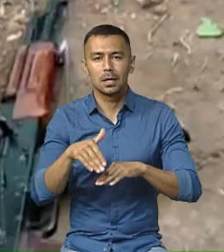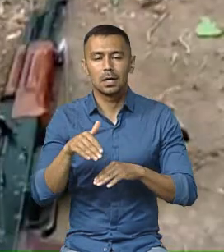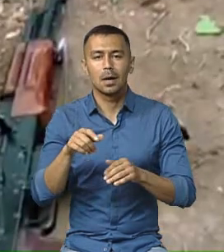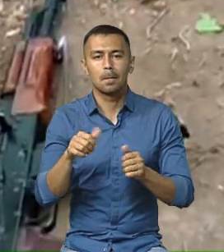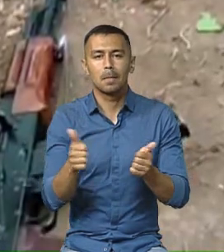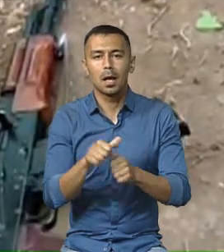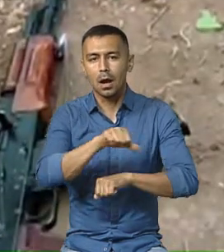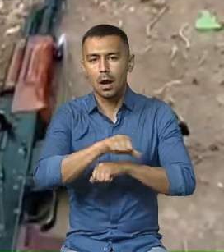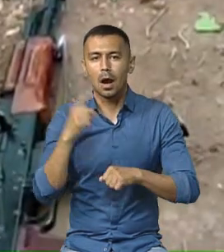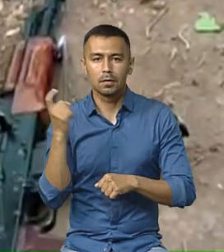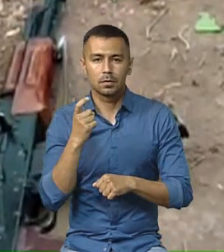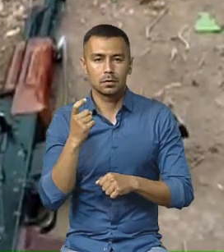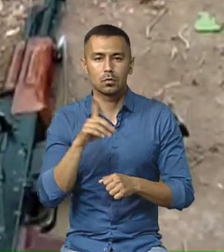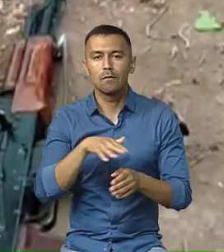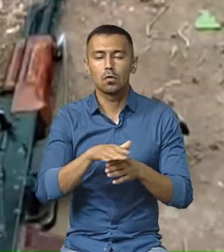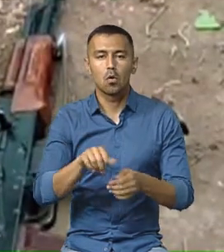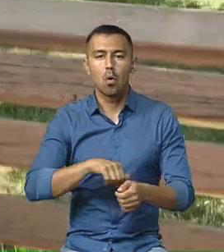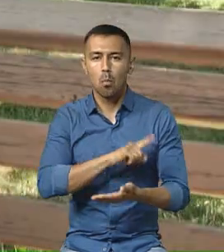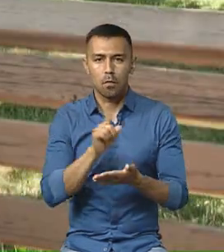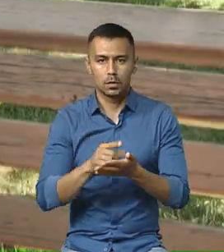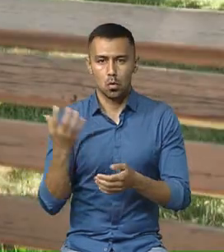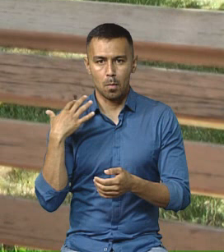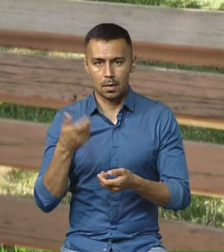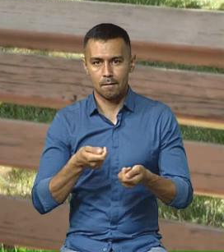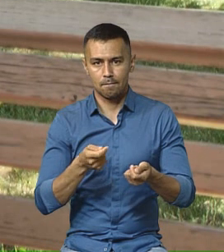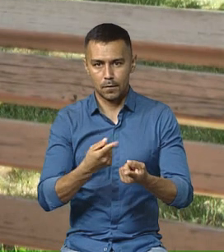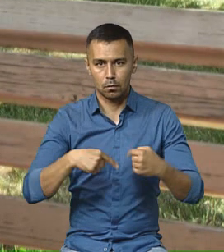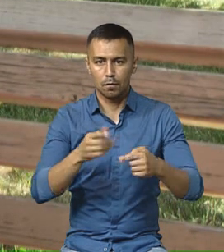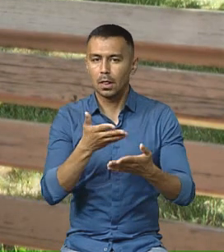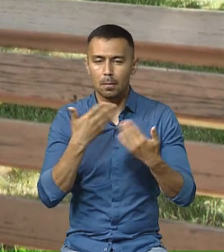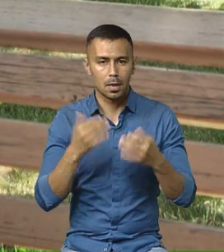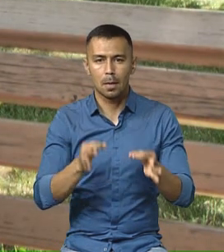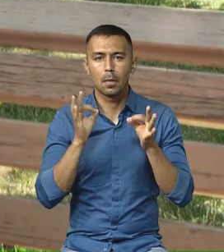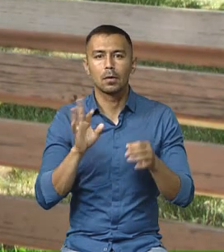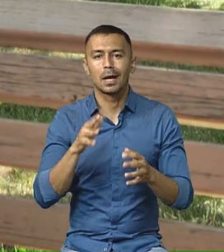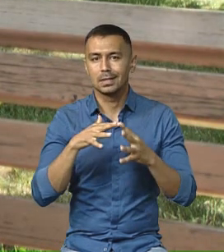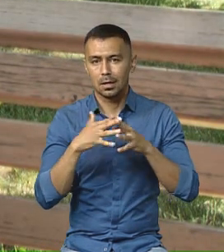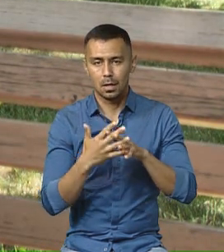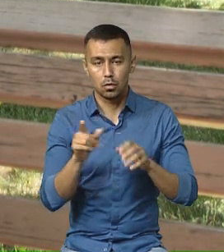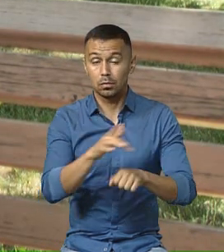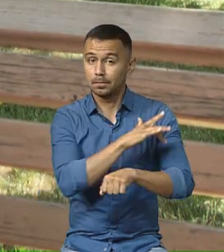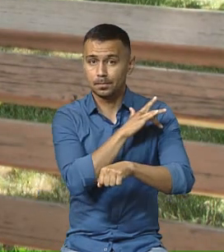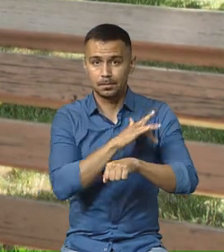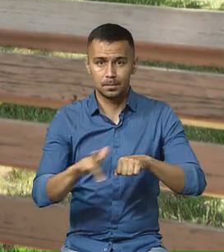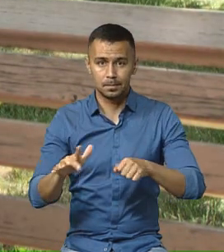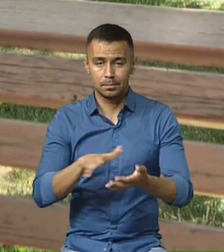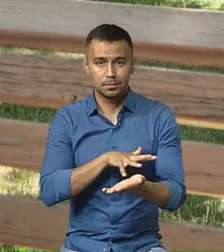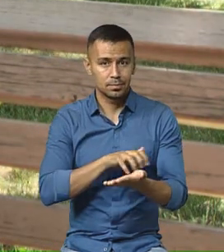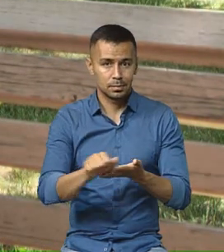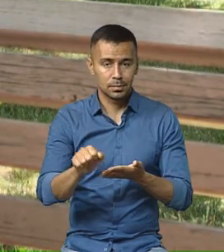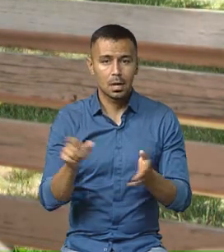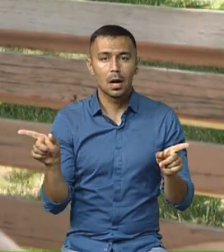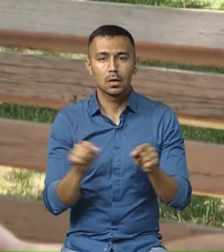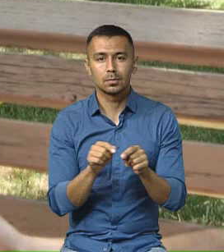Харківських областей. Тоді виконував обов'язки командира взводу. Його вже немає, направду, як села. Його зруйнували москалі, до речі, разом